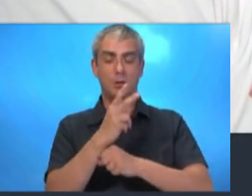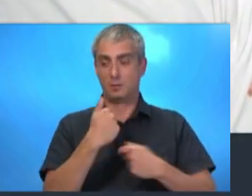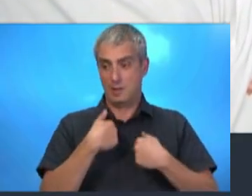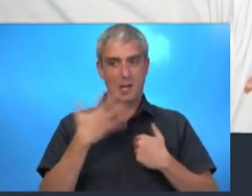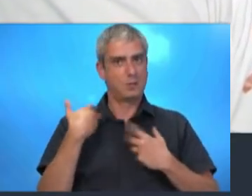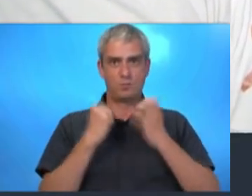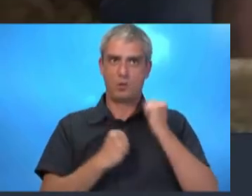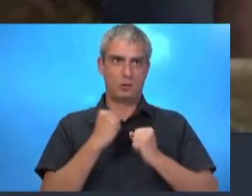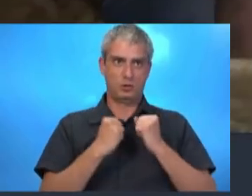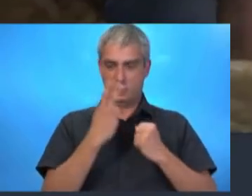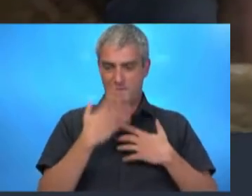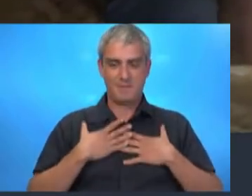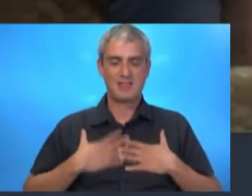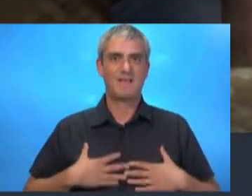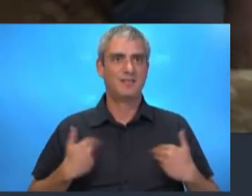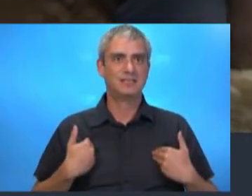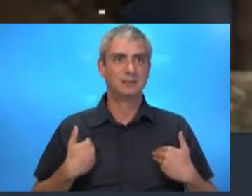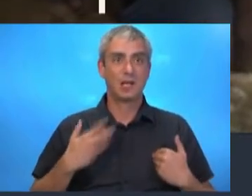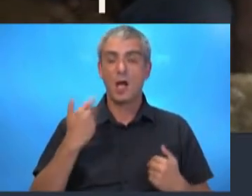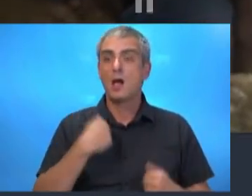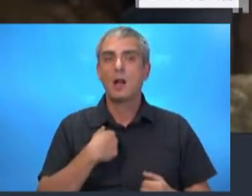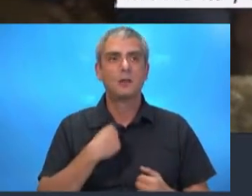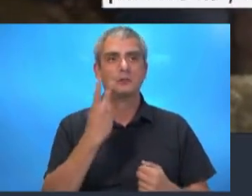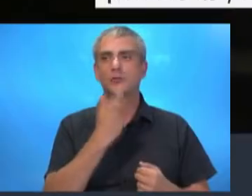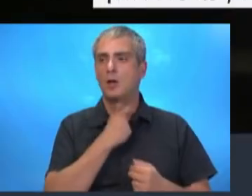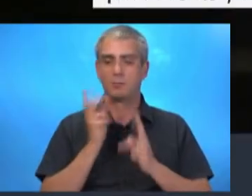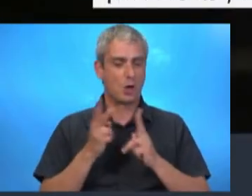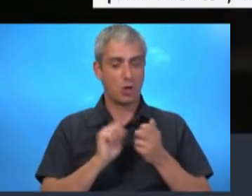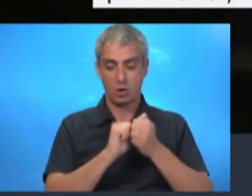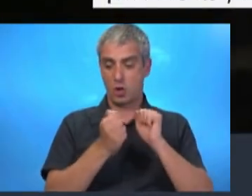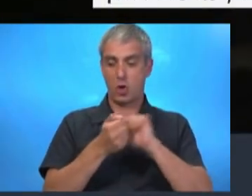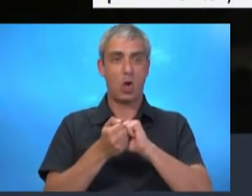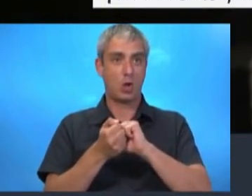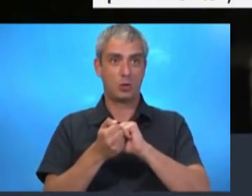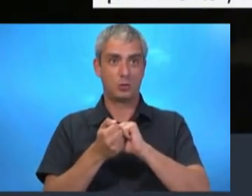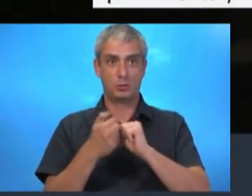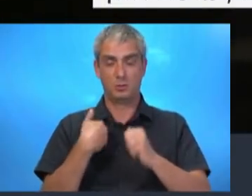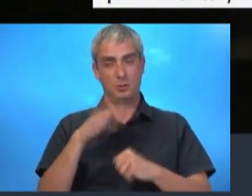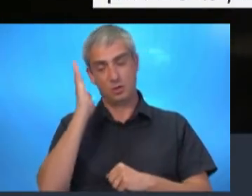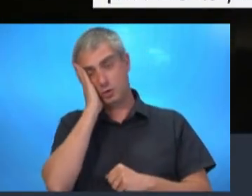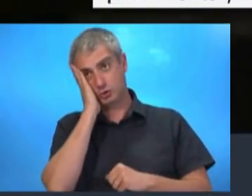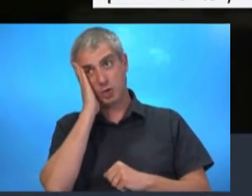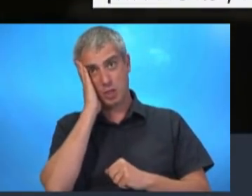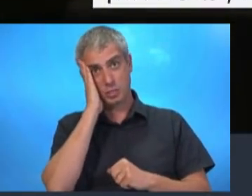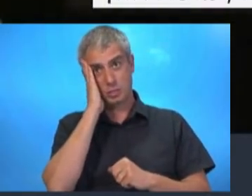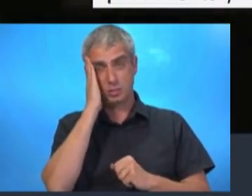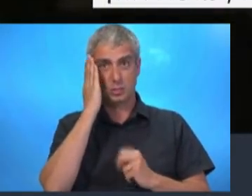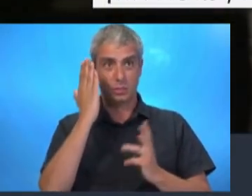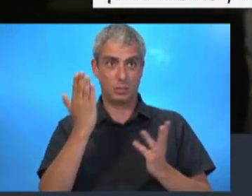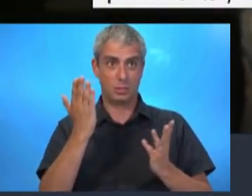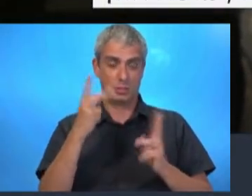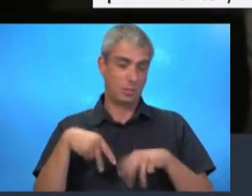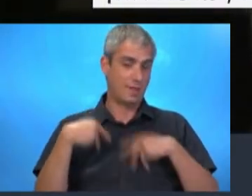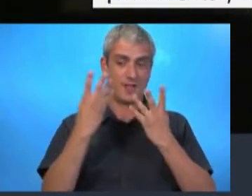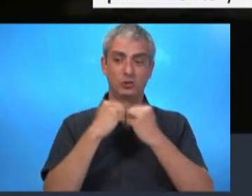מאוד מבחינה פיזית. הייתה לי, היה לי שתי ברירות, או שאני הולך לבית ללישון ולחזור